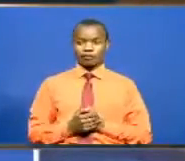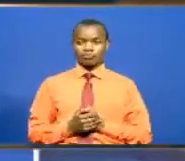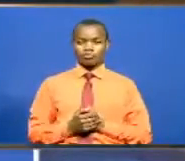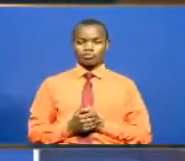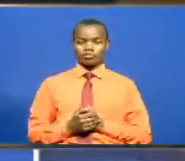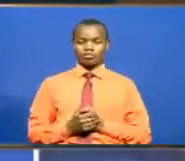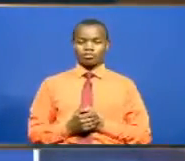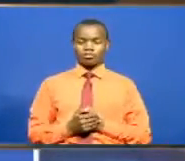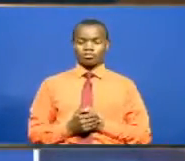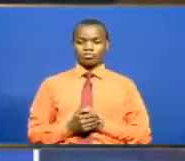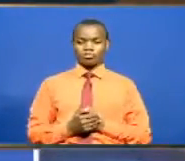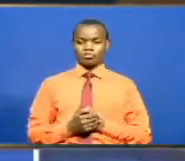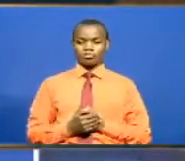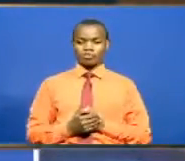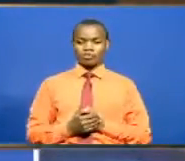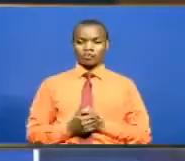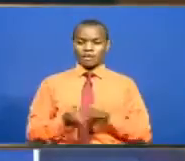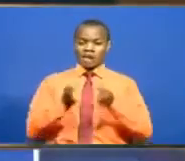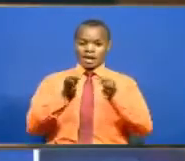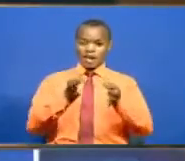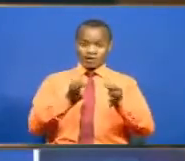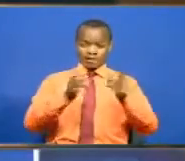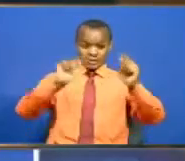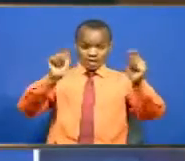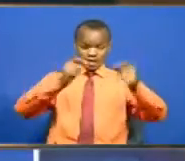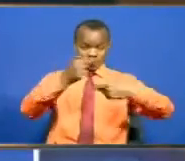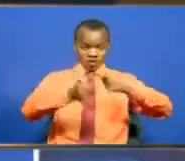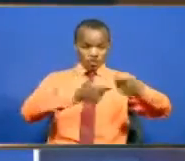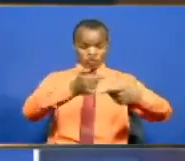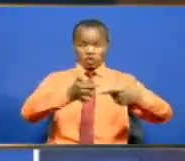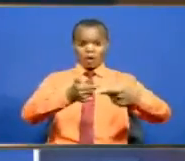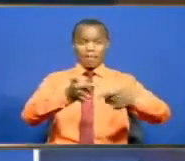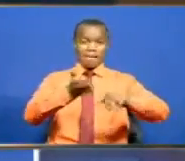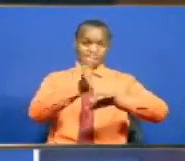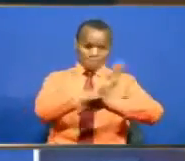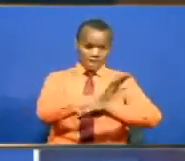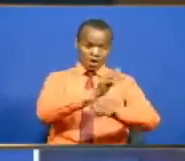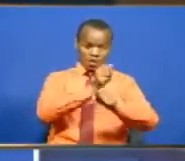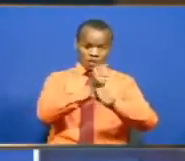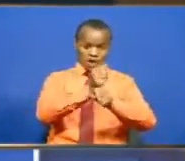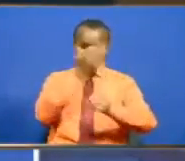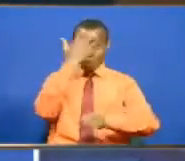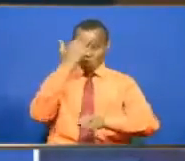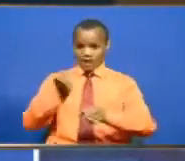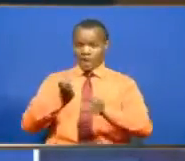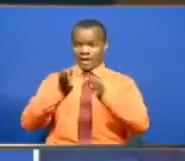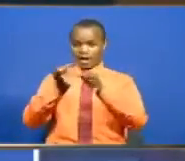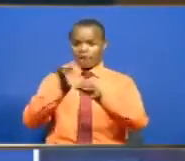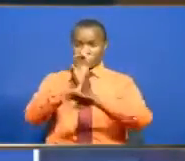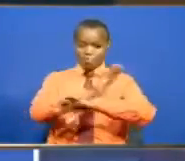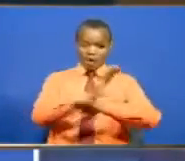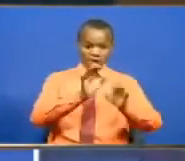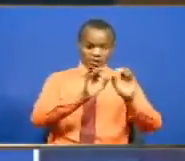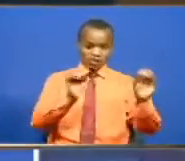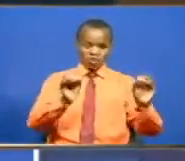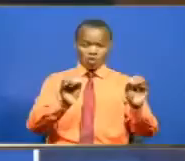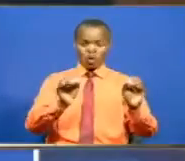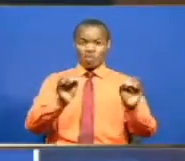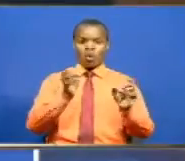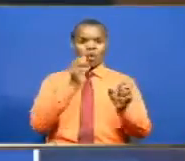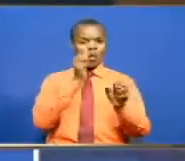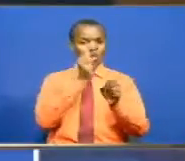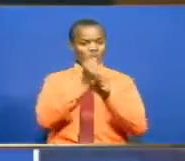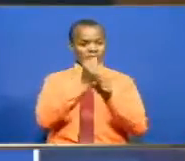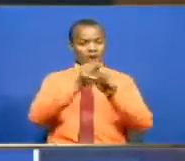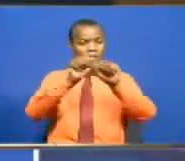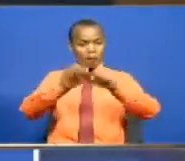have been on strike presume to avoid losing your jobs. Please do